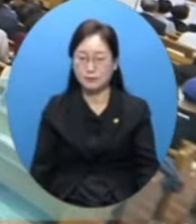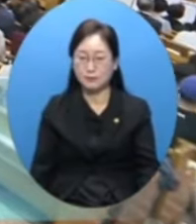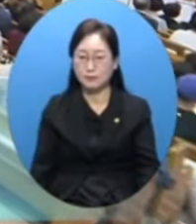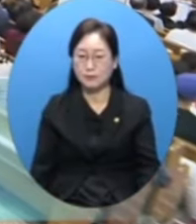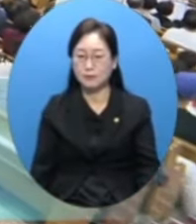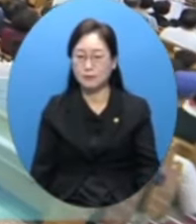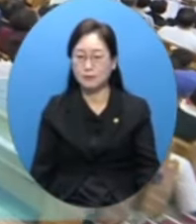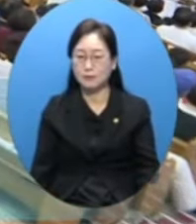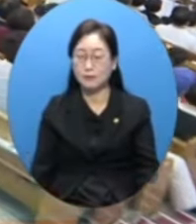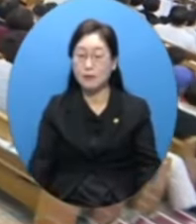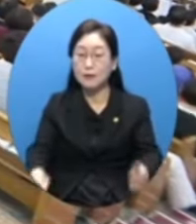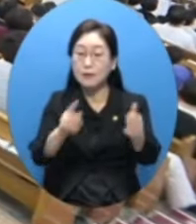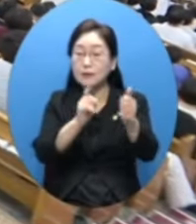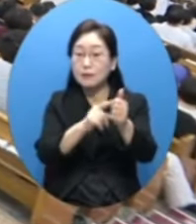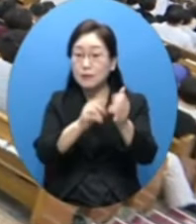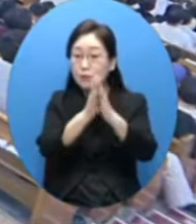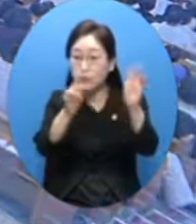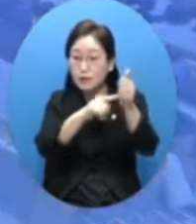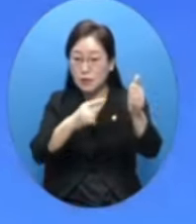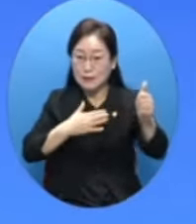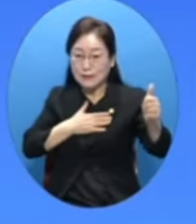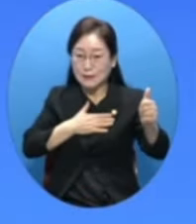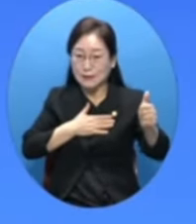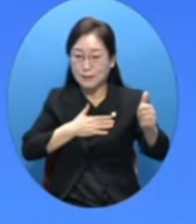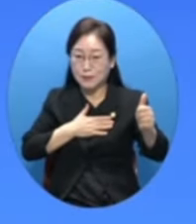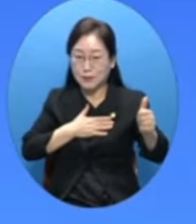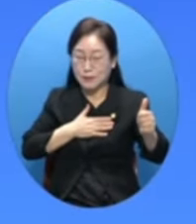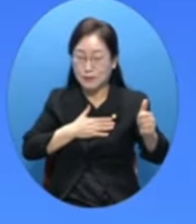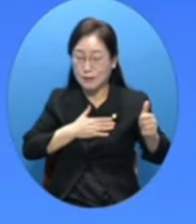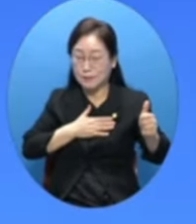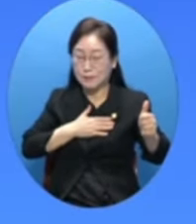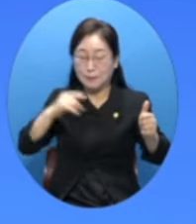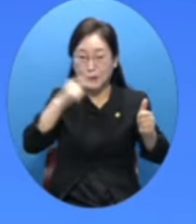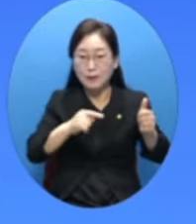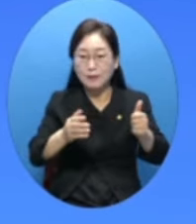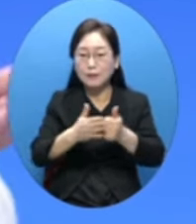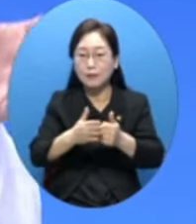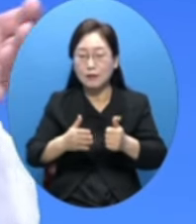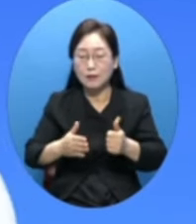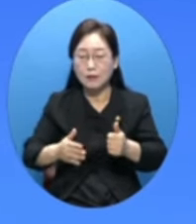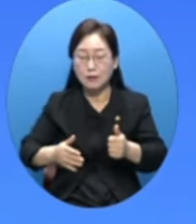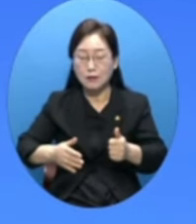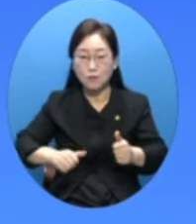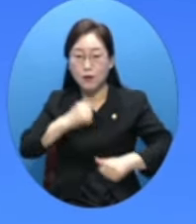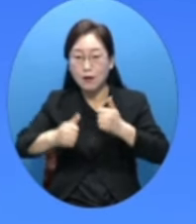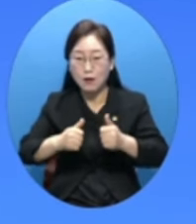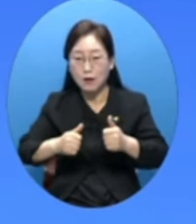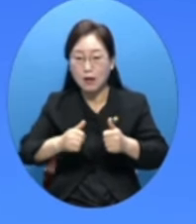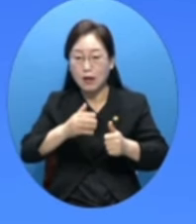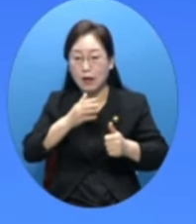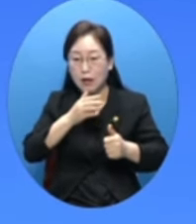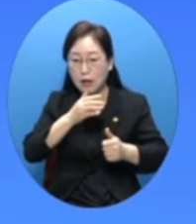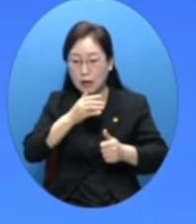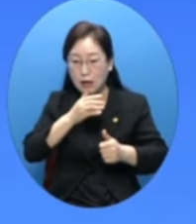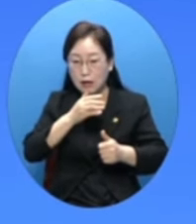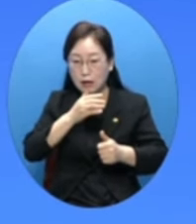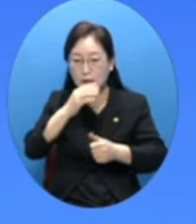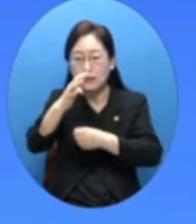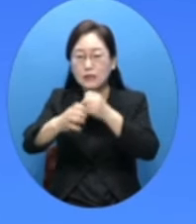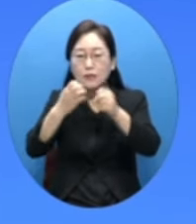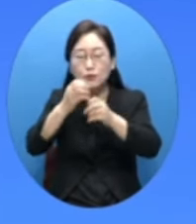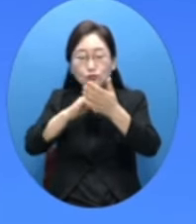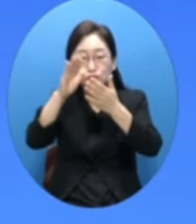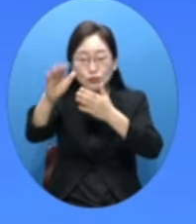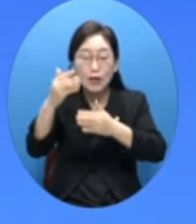그가 한번 자기의 감정을 다스리지 못해서 결국 40년 동안 저들이 이끌어 가나안 입구까지 왔지만은